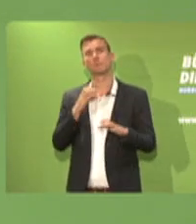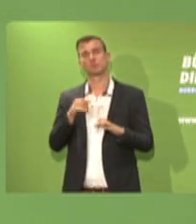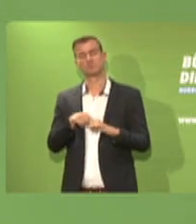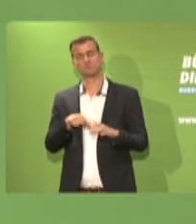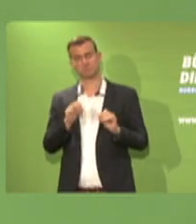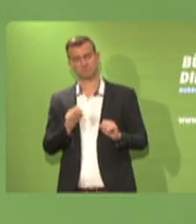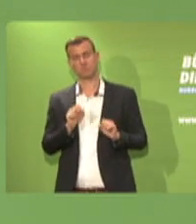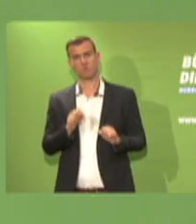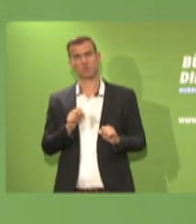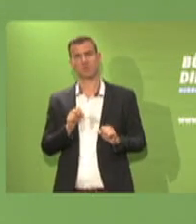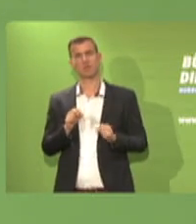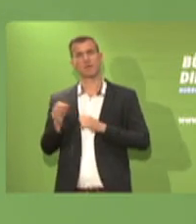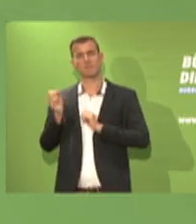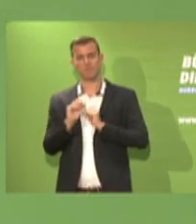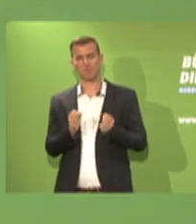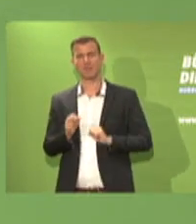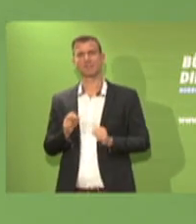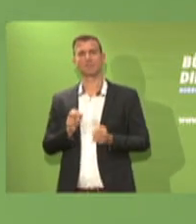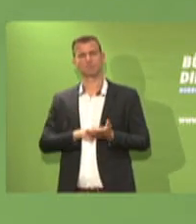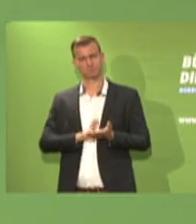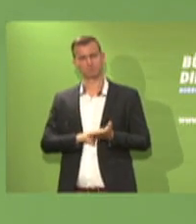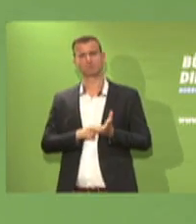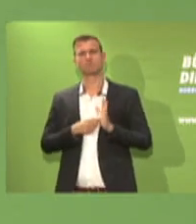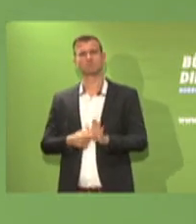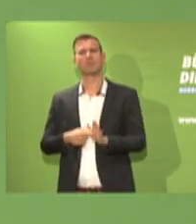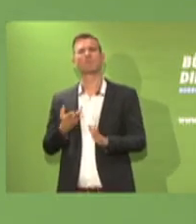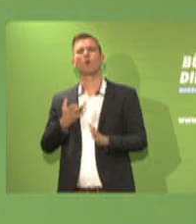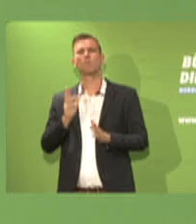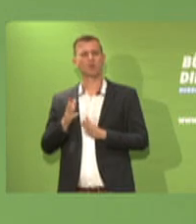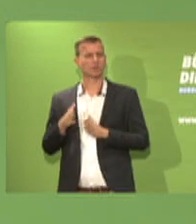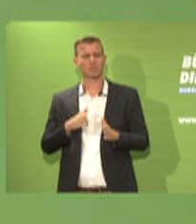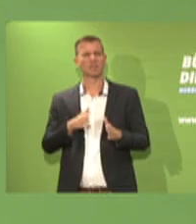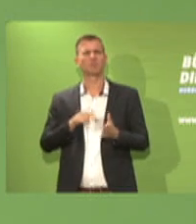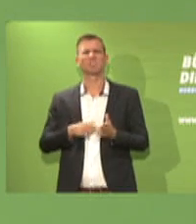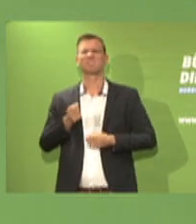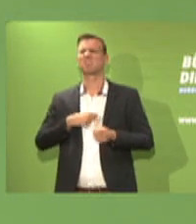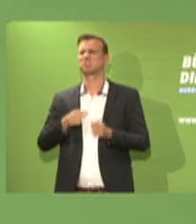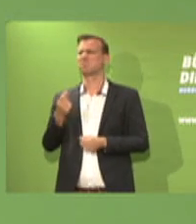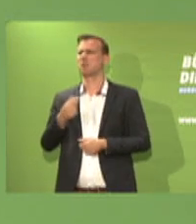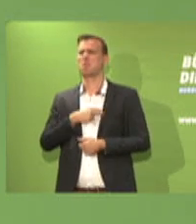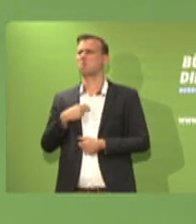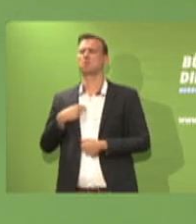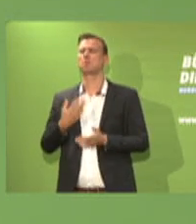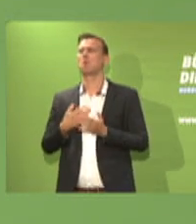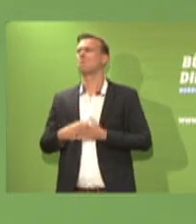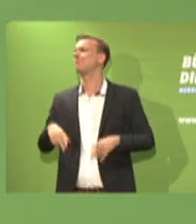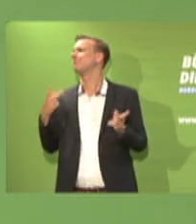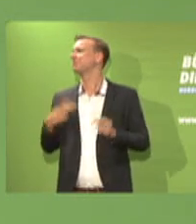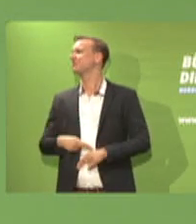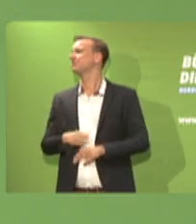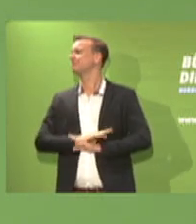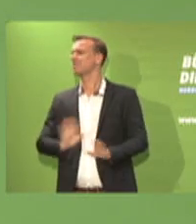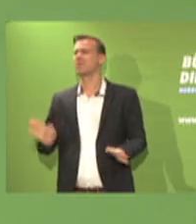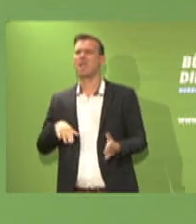Möglichkeit, auch da Mobilität zu gewährleisten, wo Strecken wegen vermeintlicher Unwirtschaftlichkeit stillgelegt oder gar nicht angeboten